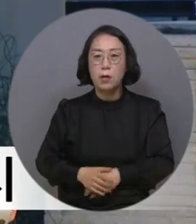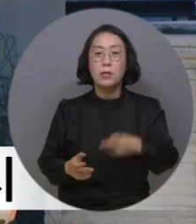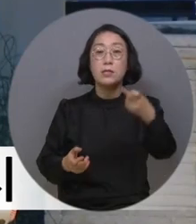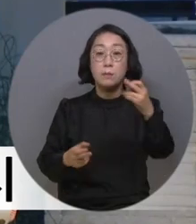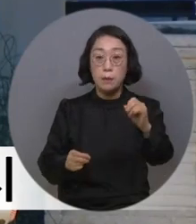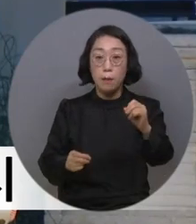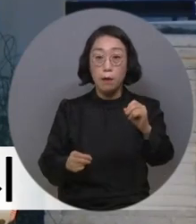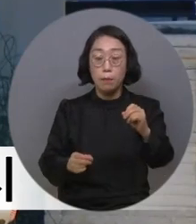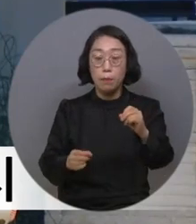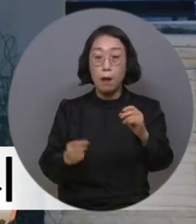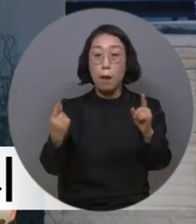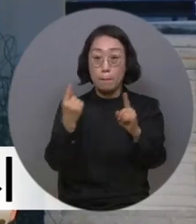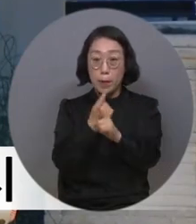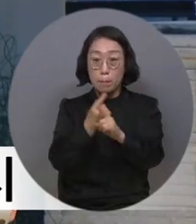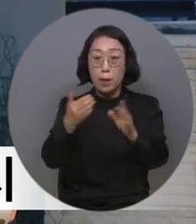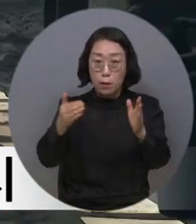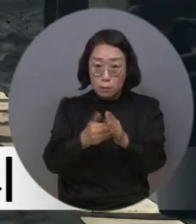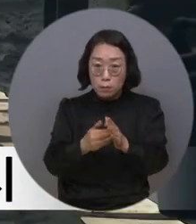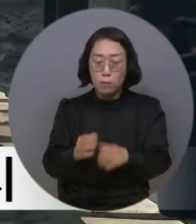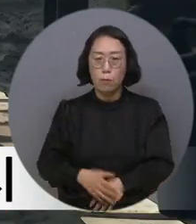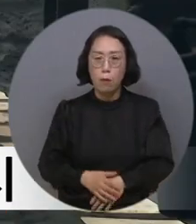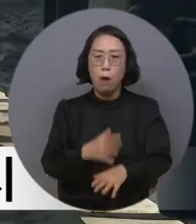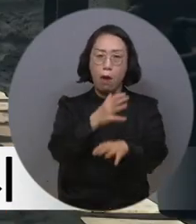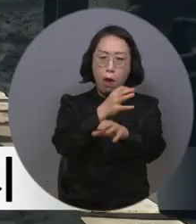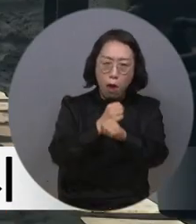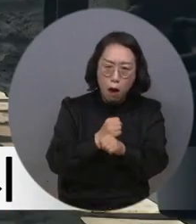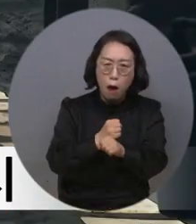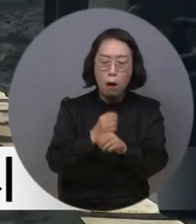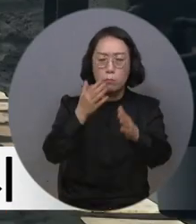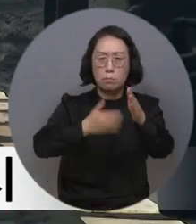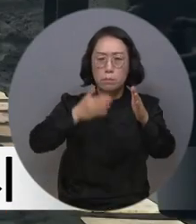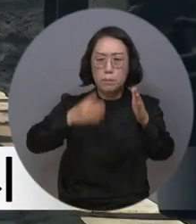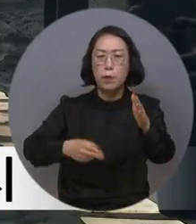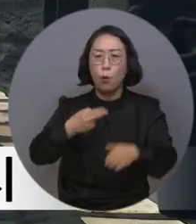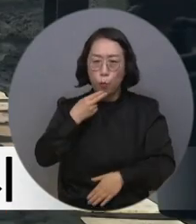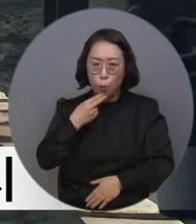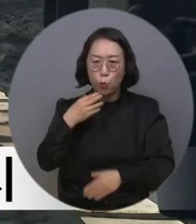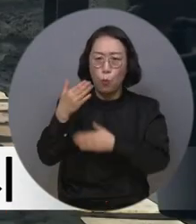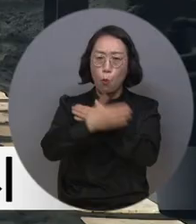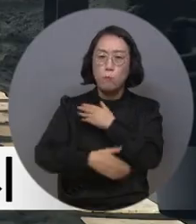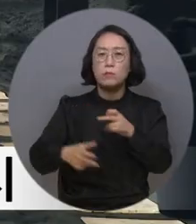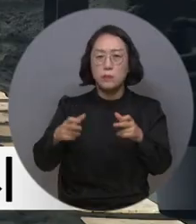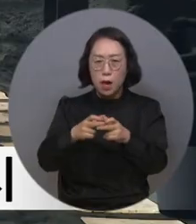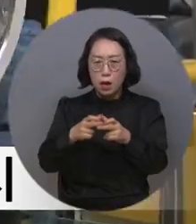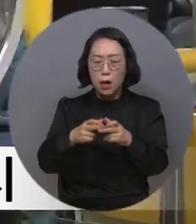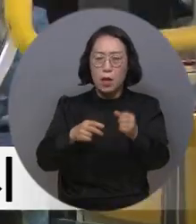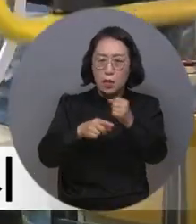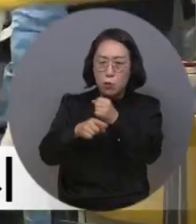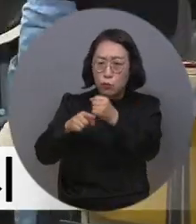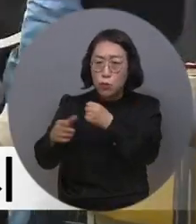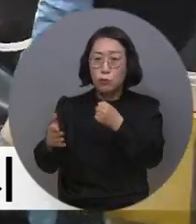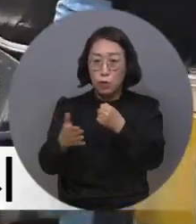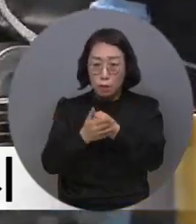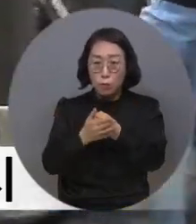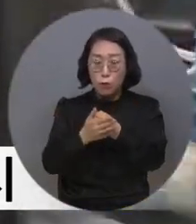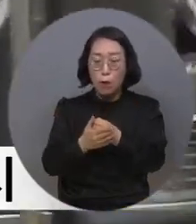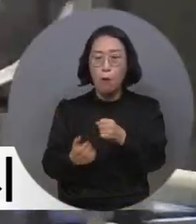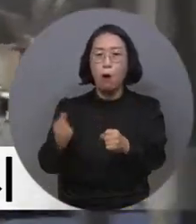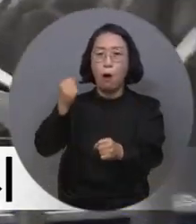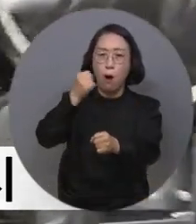절반은 재해당시 건설 일용직 등 비정규직이었거나 신체 장애 등으로 원래 직장으로 복귀가 어렵다는 점에서